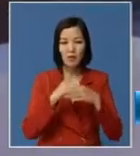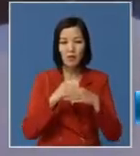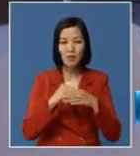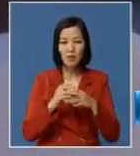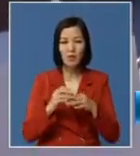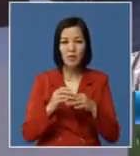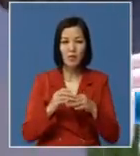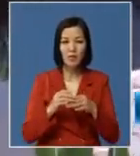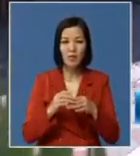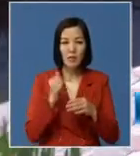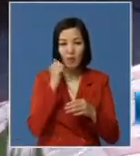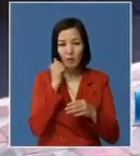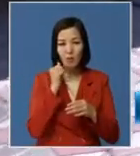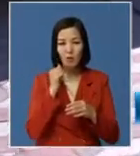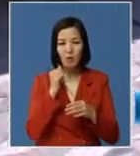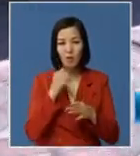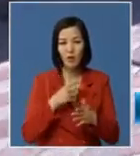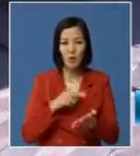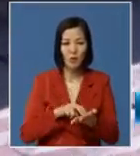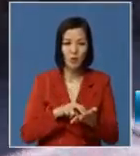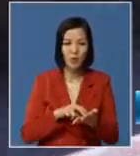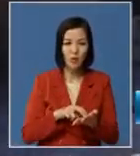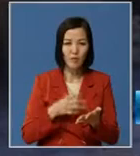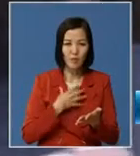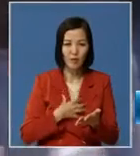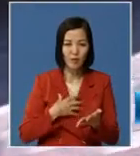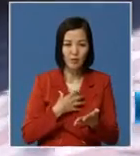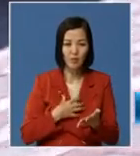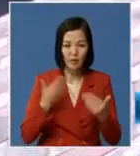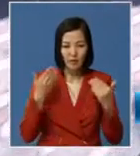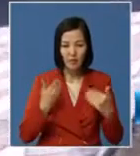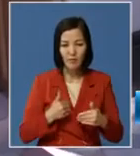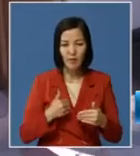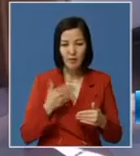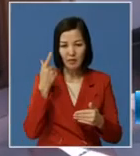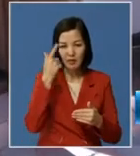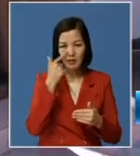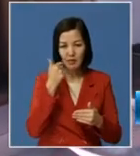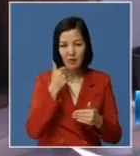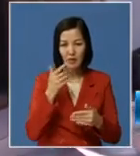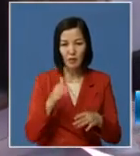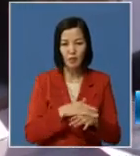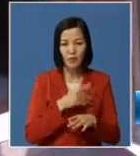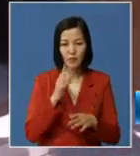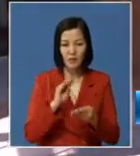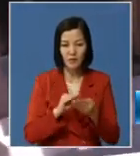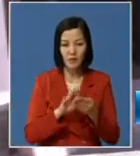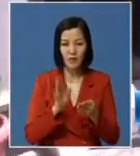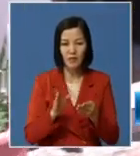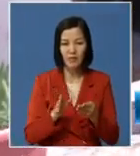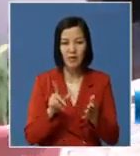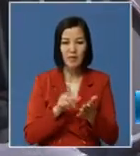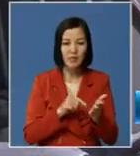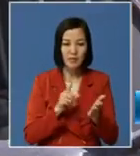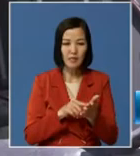жағдайдан әжей қатты шошыныпты. Әлі өз-өзіне келе алар емес. Беті мен денесіндегі көгерген дақтар көпке дейін кетпейтіні хақ. Ал